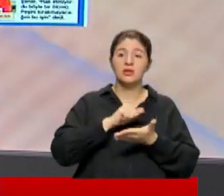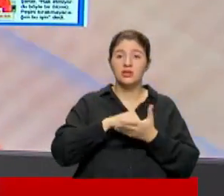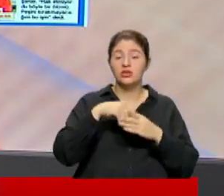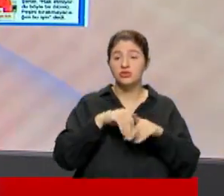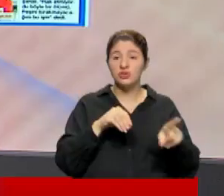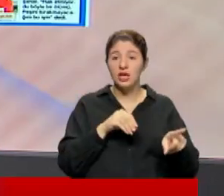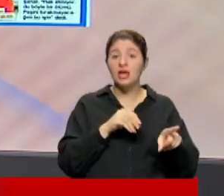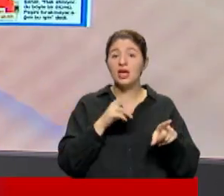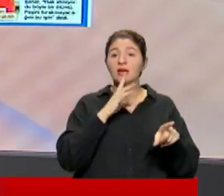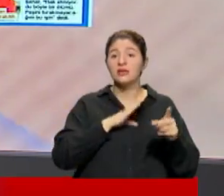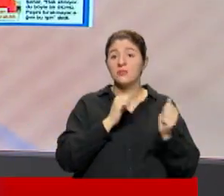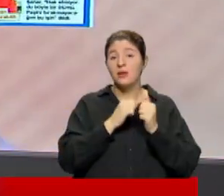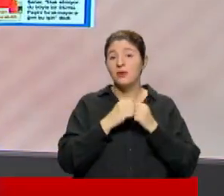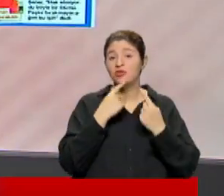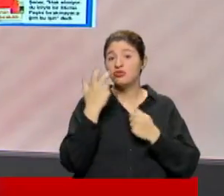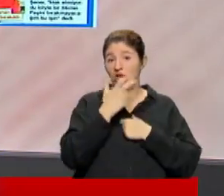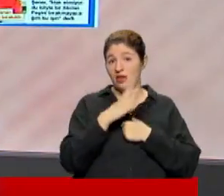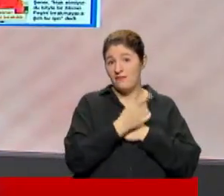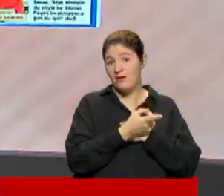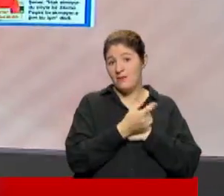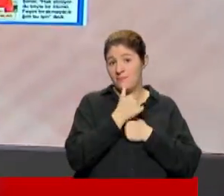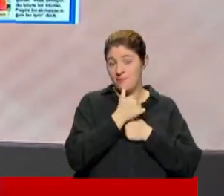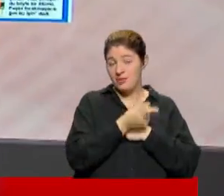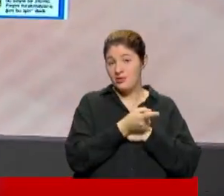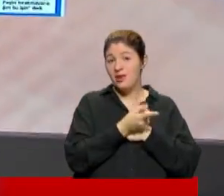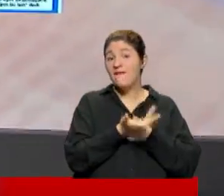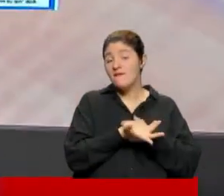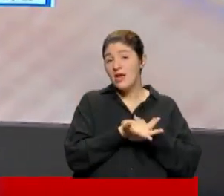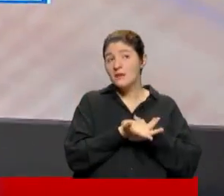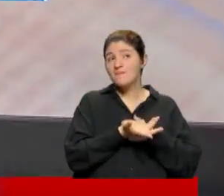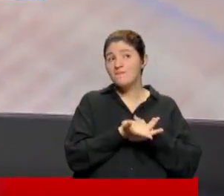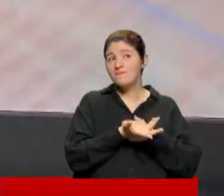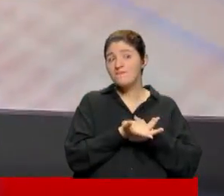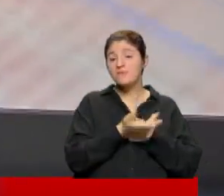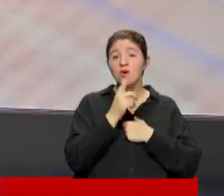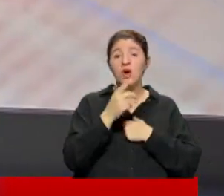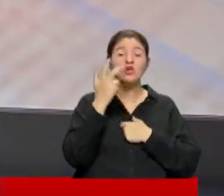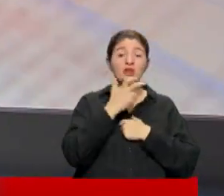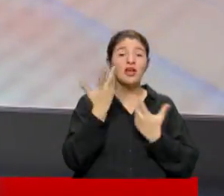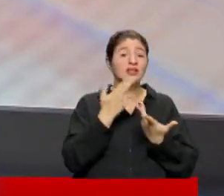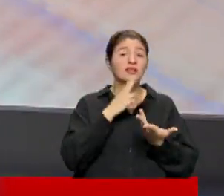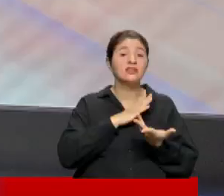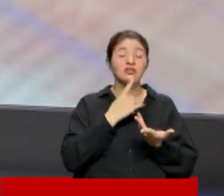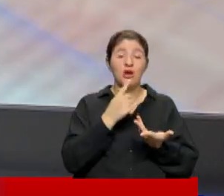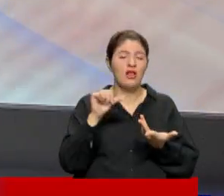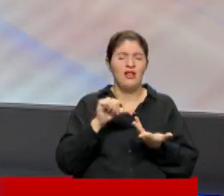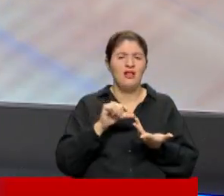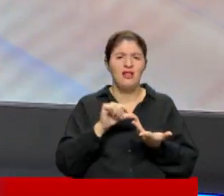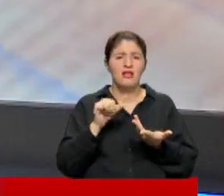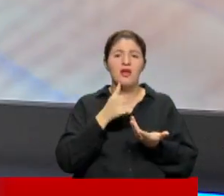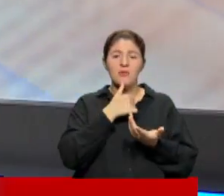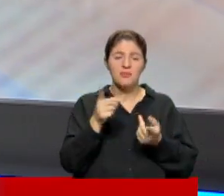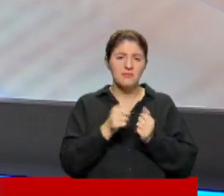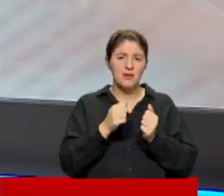kopartılan Kızıyla birlikte söylediği şarkılar var o babanın ve o şarkı artık kızı Söyleyemeyecek